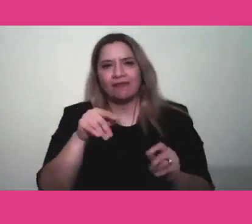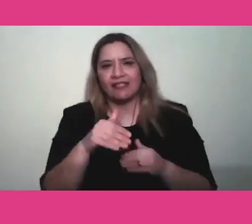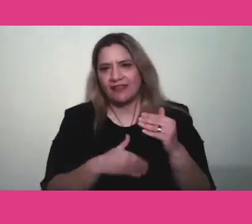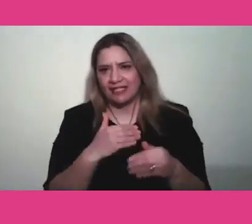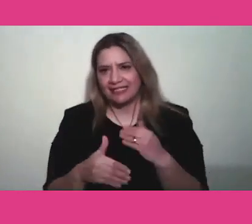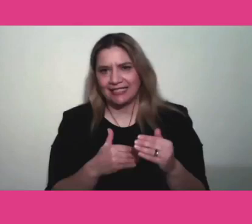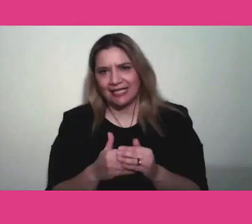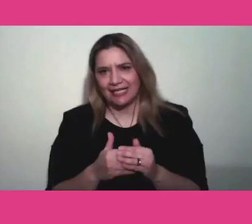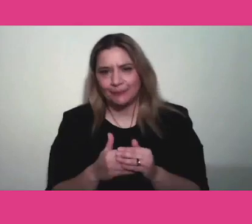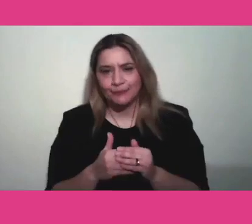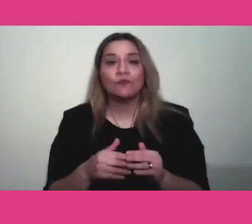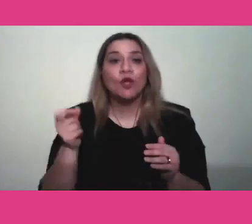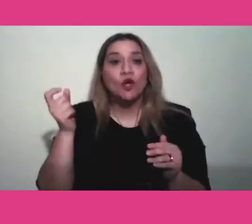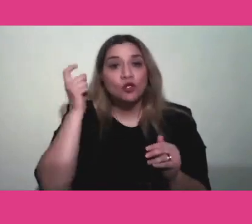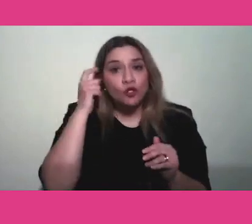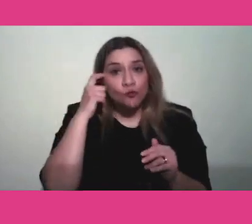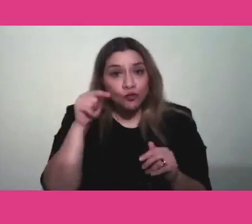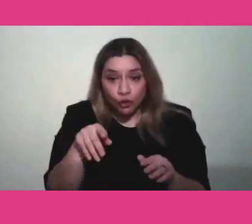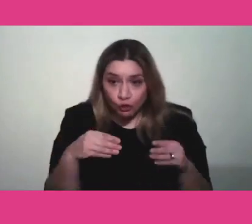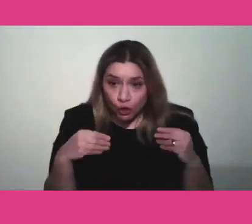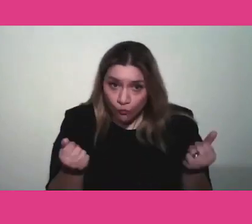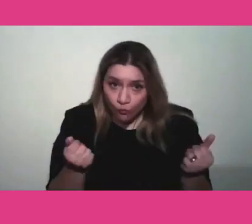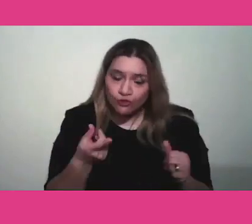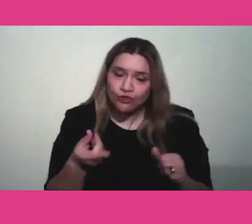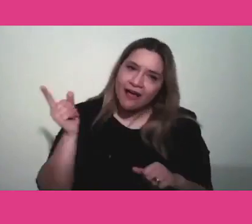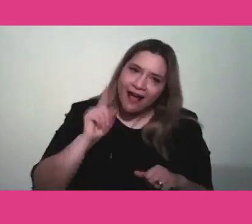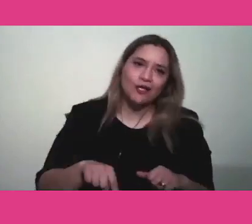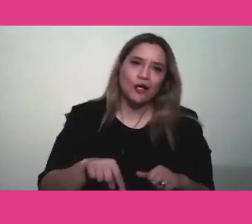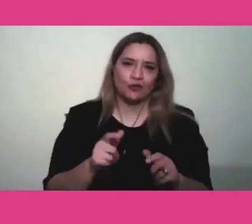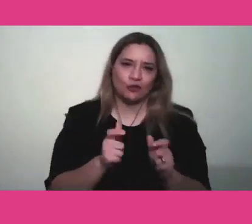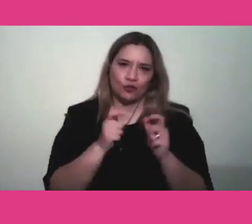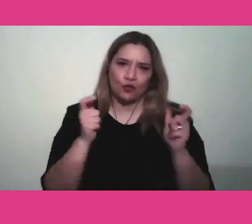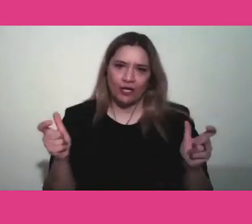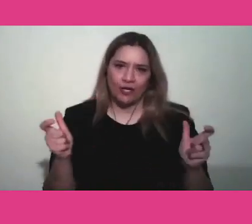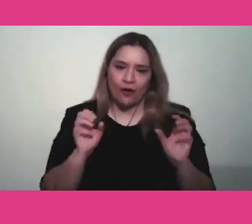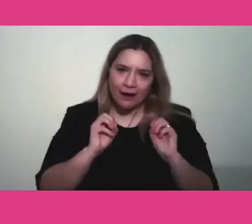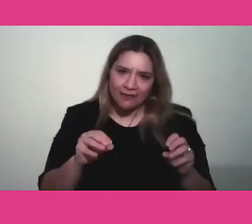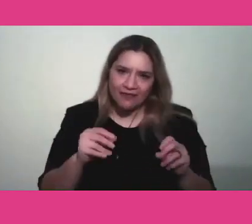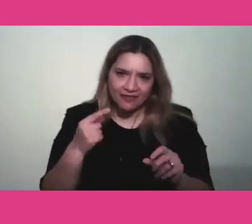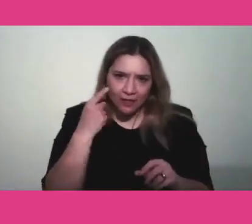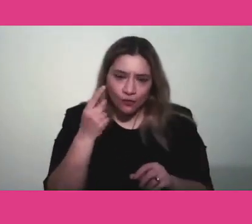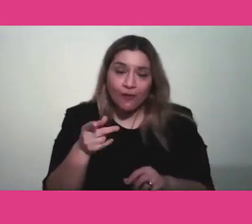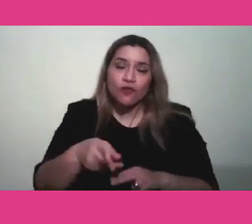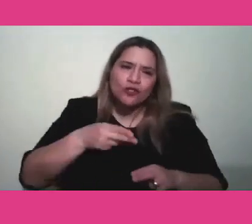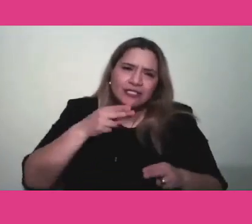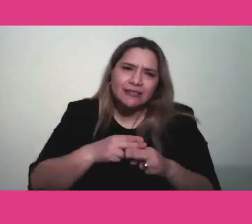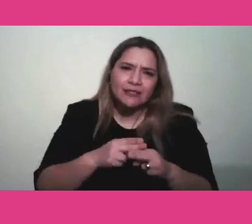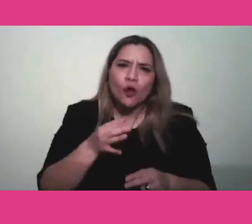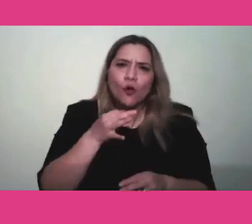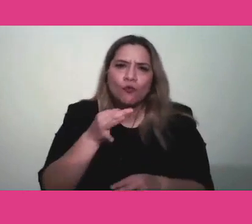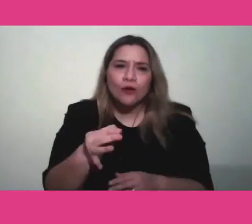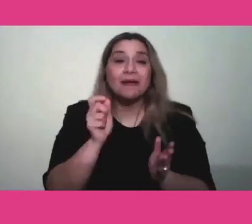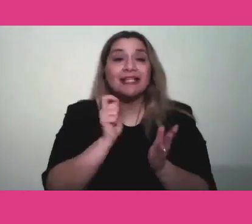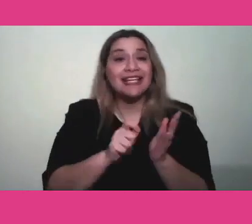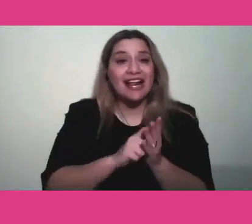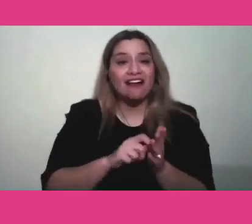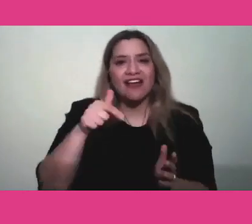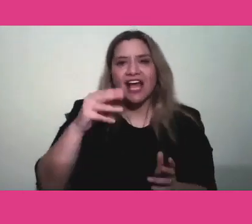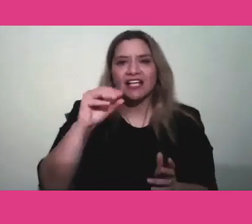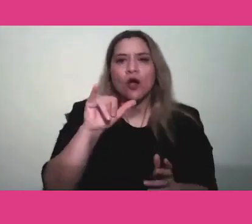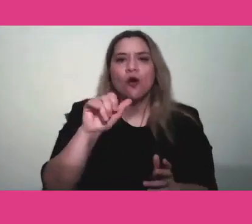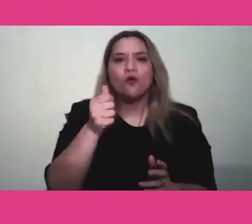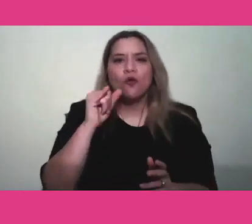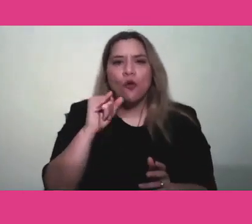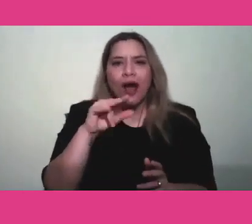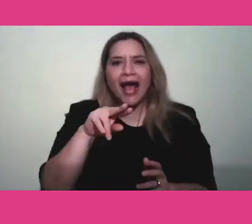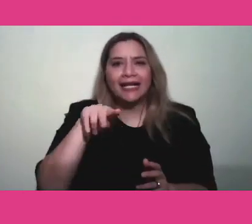και νομίζω ότι θα δούμε άλλο κίνητρο το σχολείο και την εκπαίδευση και να πατήσουμε πάνω σε αυτό που είχε πει ο Όσκαρ Ουάιλντ, ότι το σχολείο